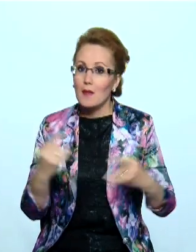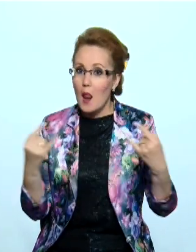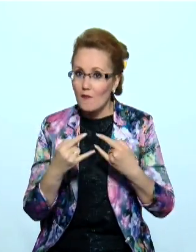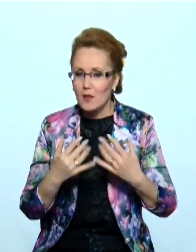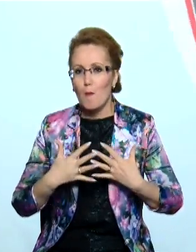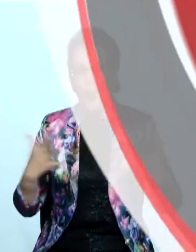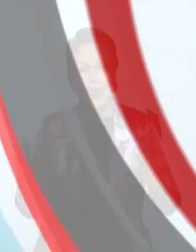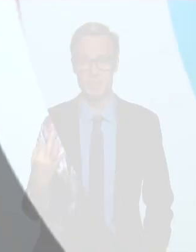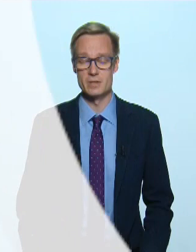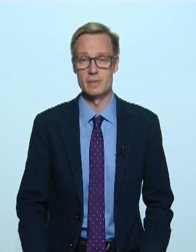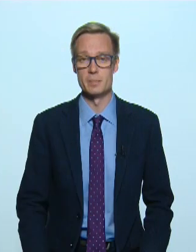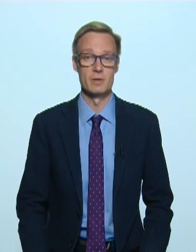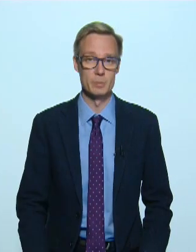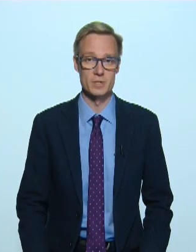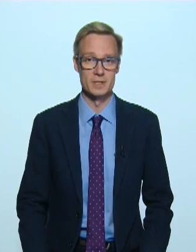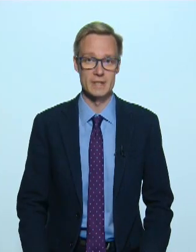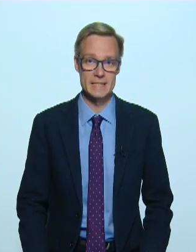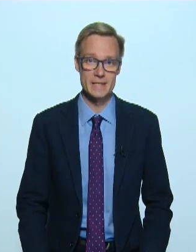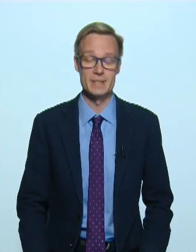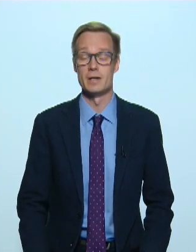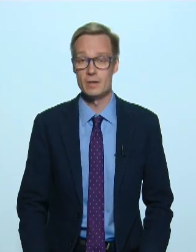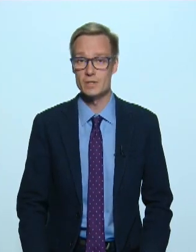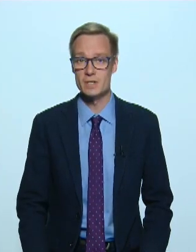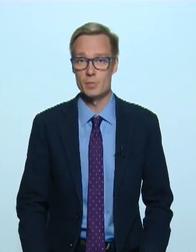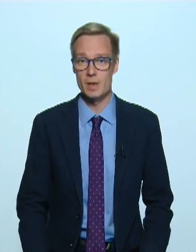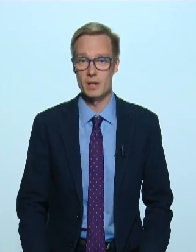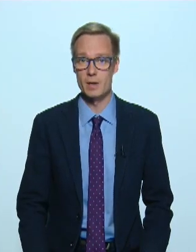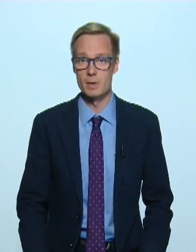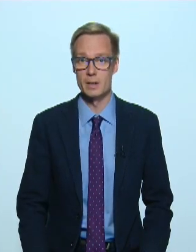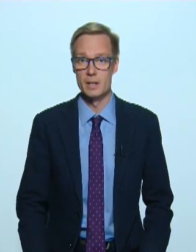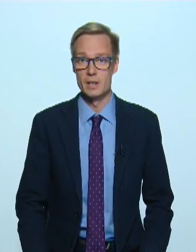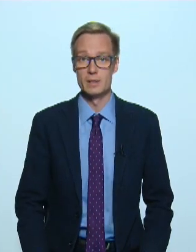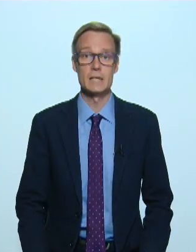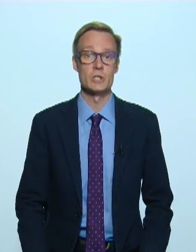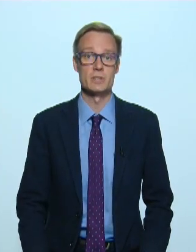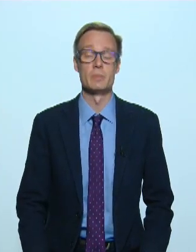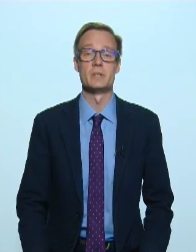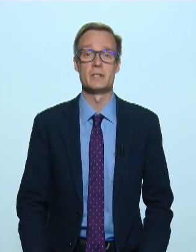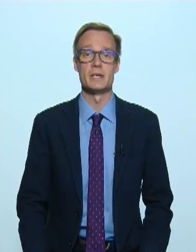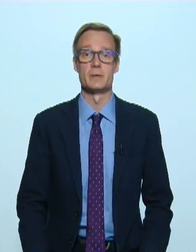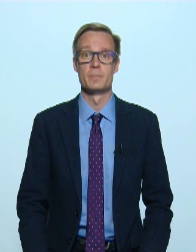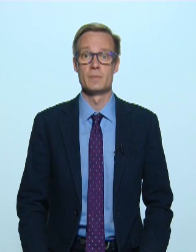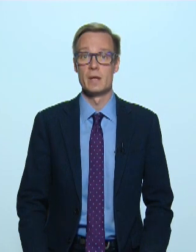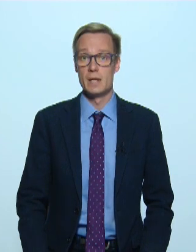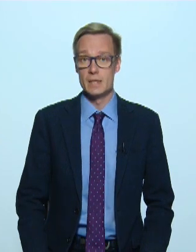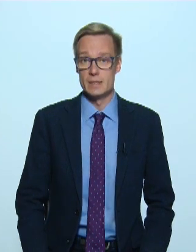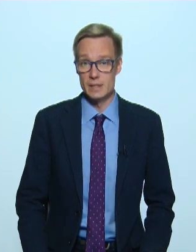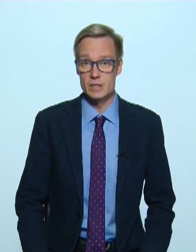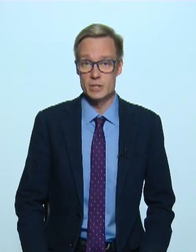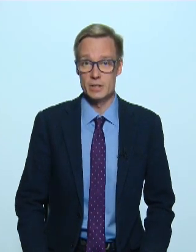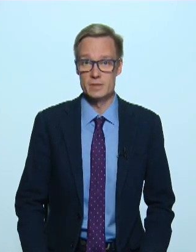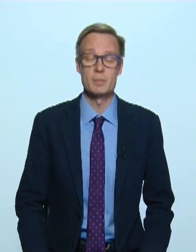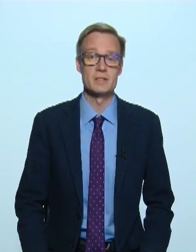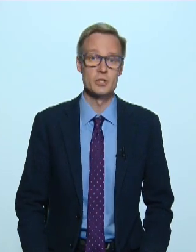более доступным. Мы записываем выпуски новостей и авторские программы на жестовом языке